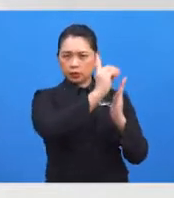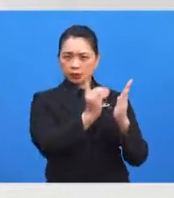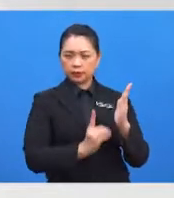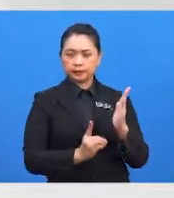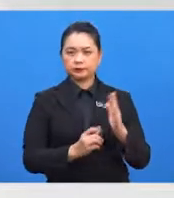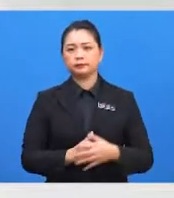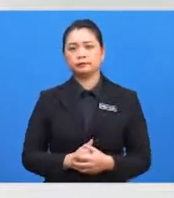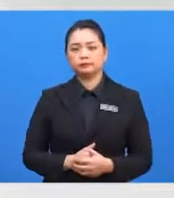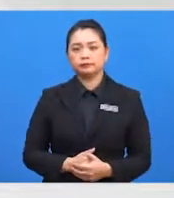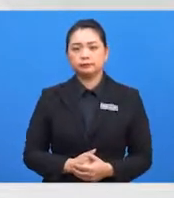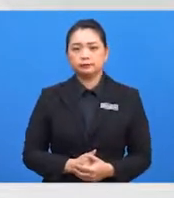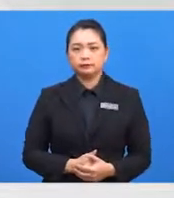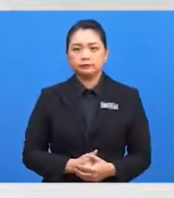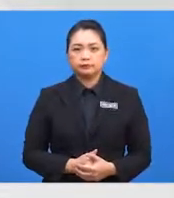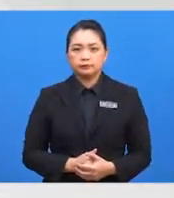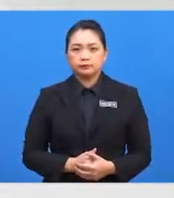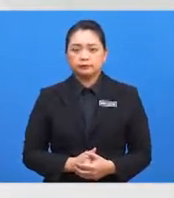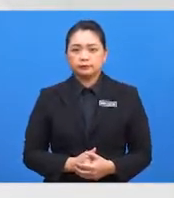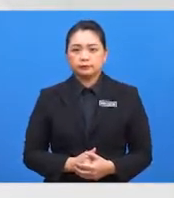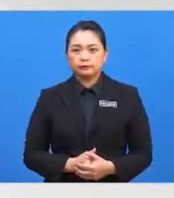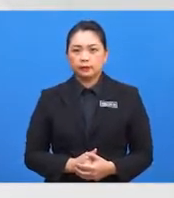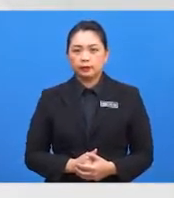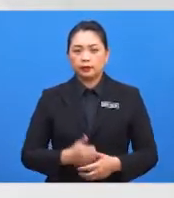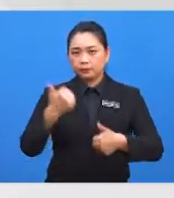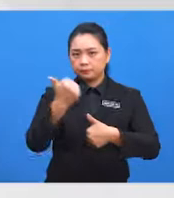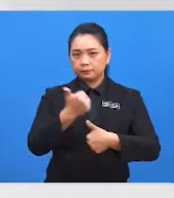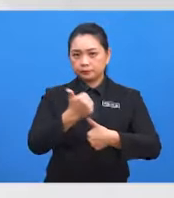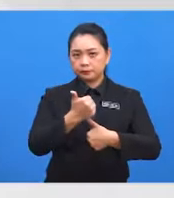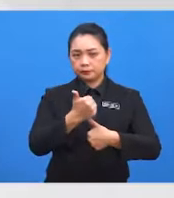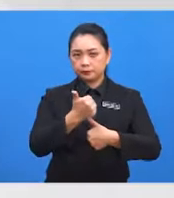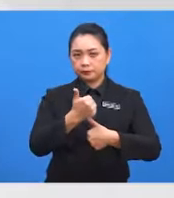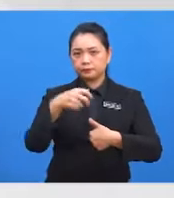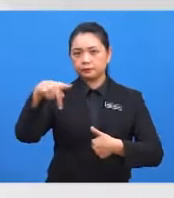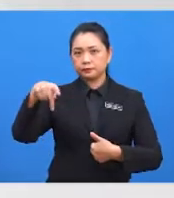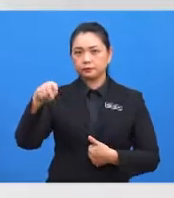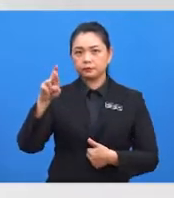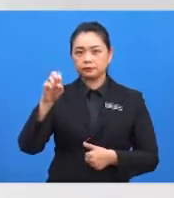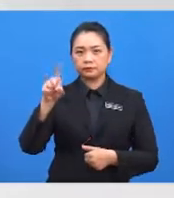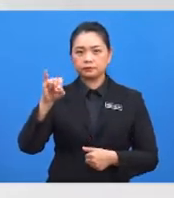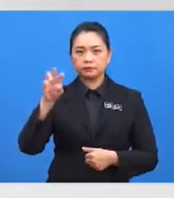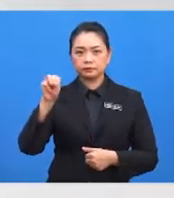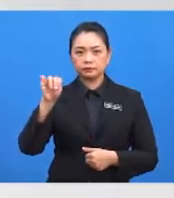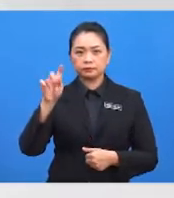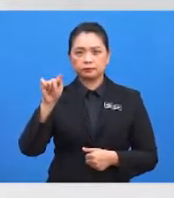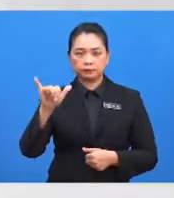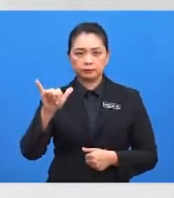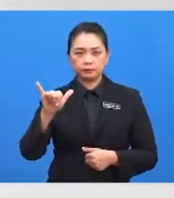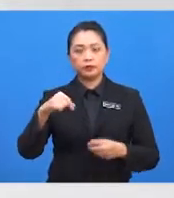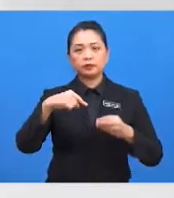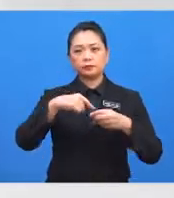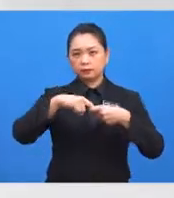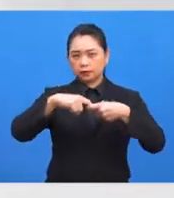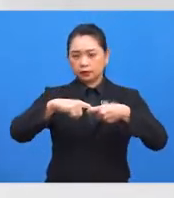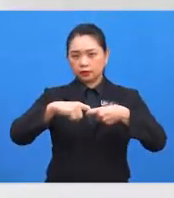Lima prinsip asas tersebut adalah: yang pertama, proximity. Proximity adalah berkenaan penggunaan